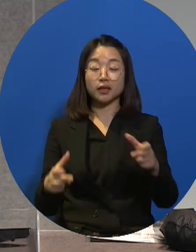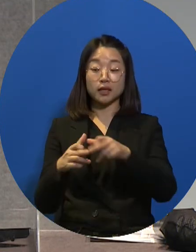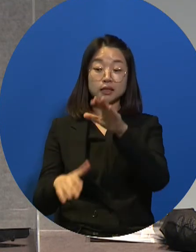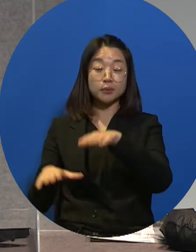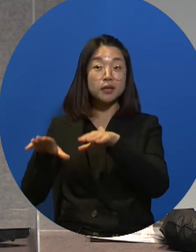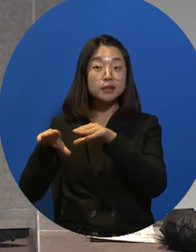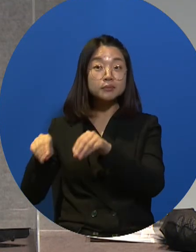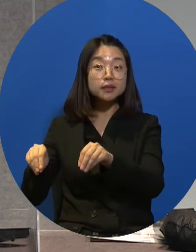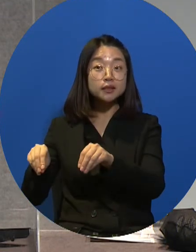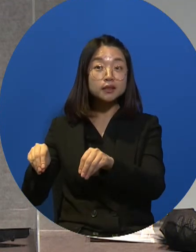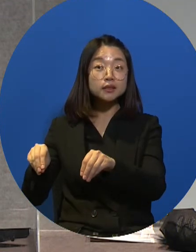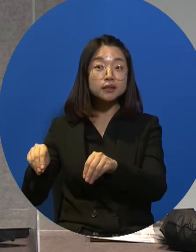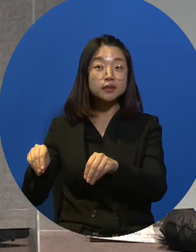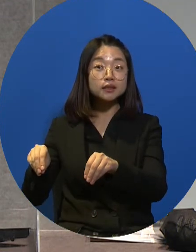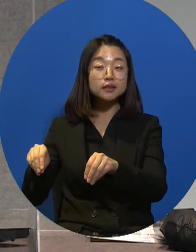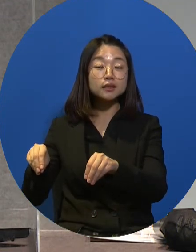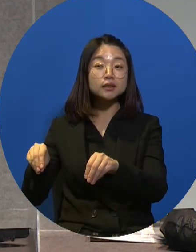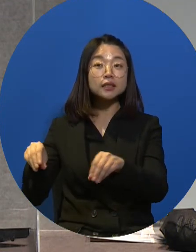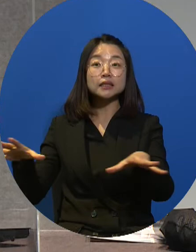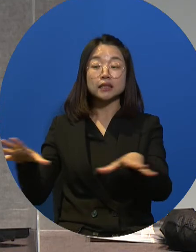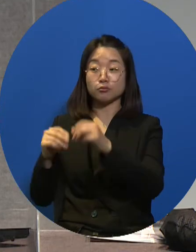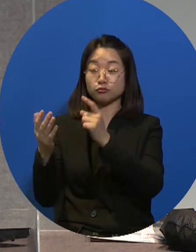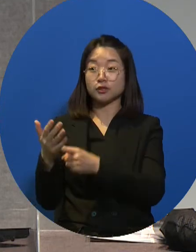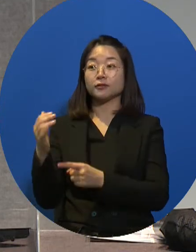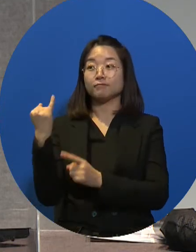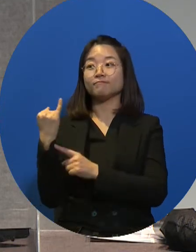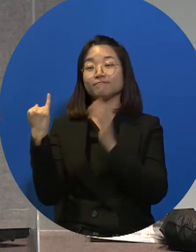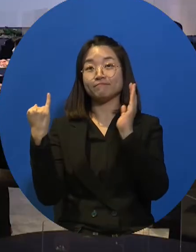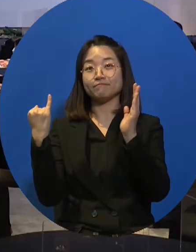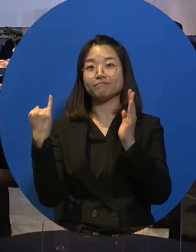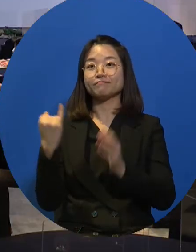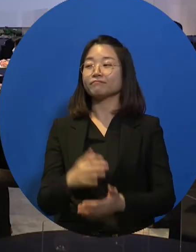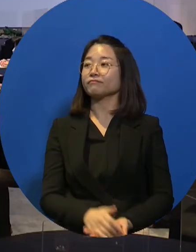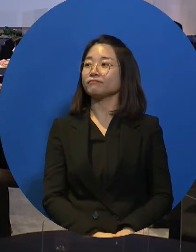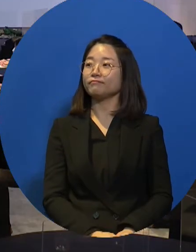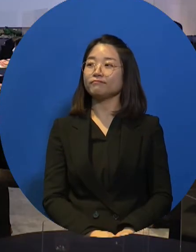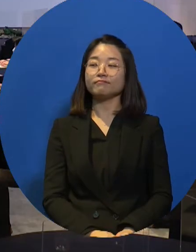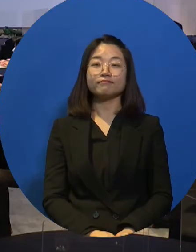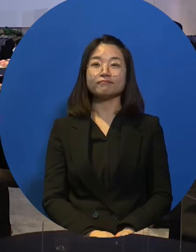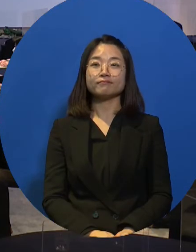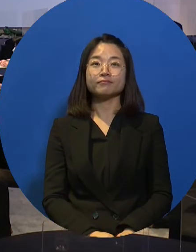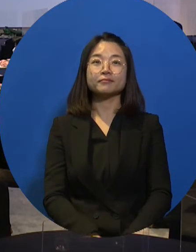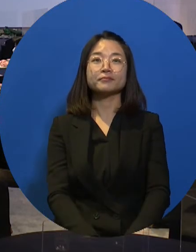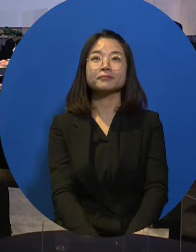차별금지 추진연대의 김성현 사무국장님 토론을 듣도록 하겠습니다.